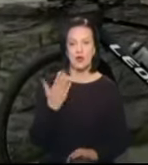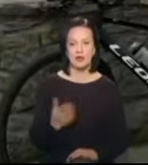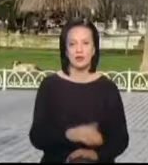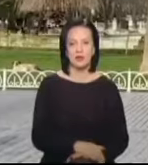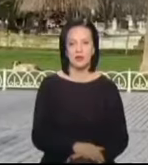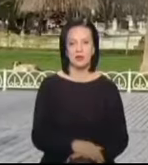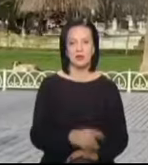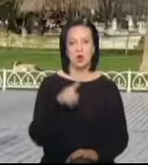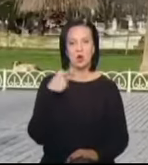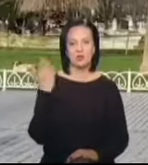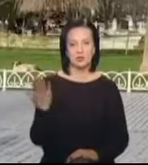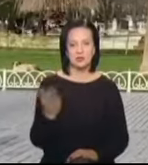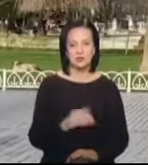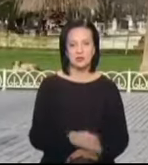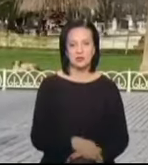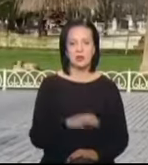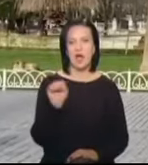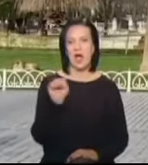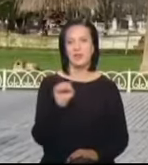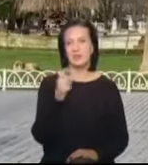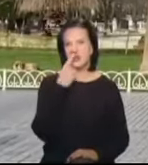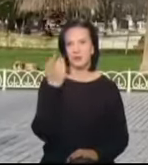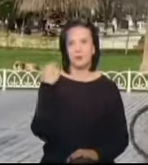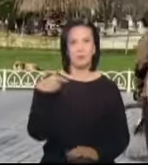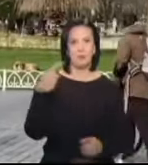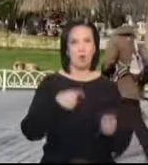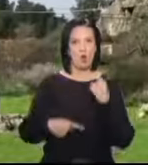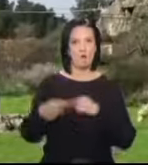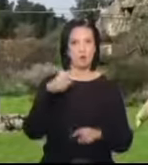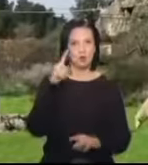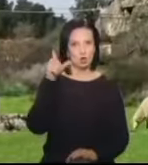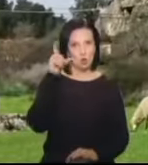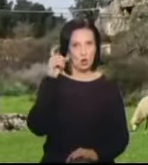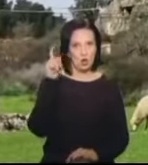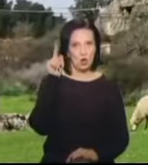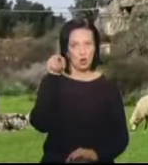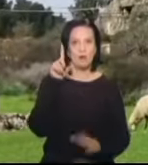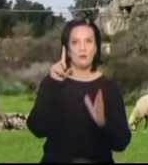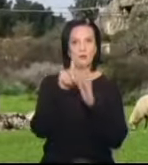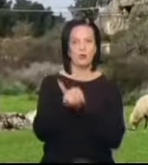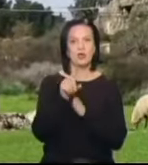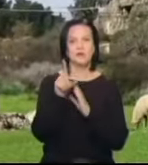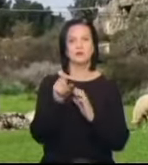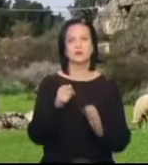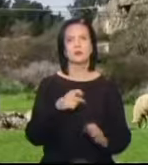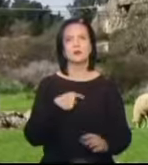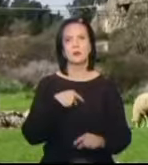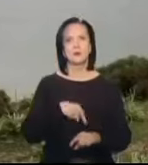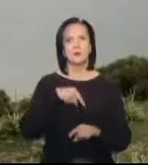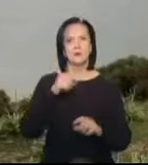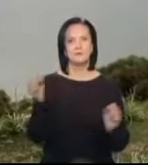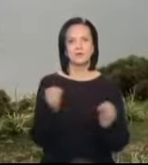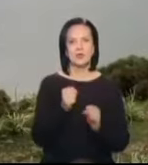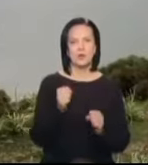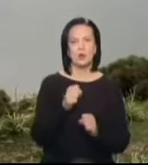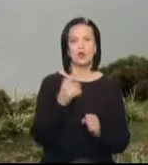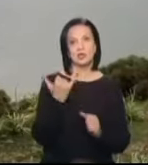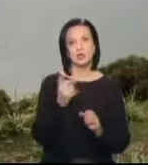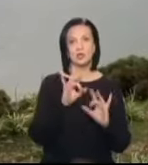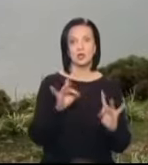Росія. Андрій нещодавно повернувся з Туреччини. Туди він поїхав за натхненням взимку. І тепер ділиться з